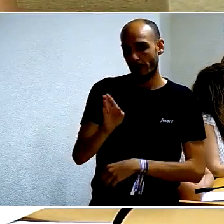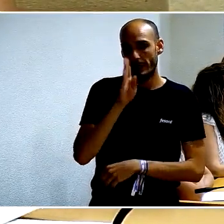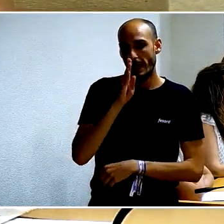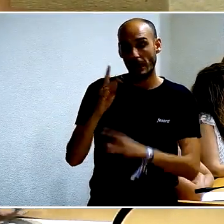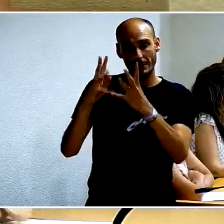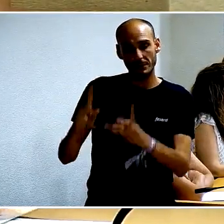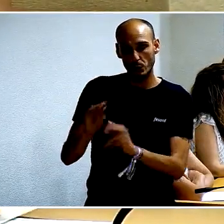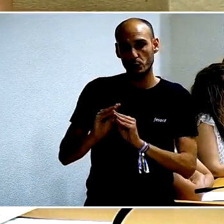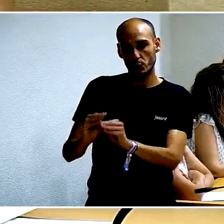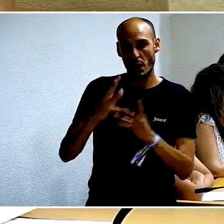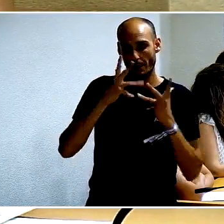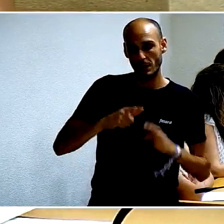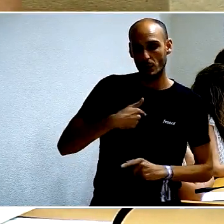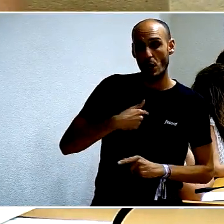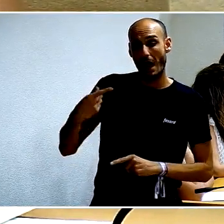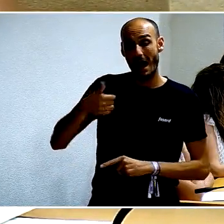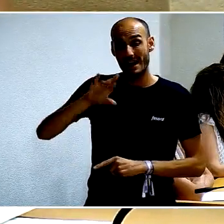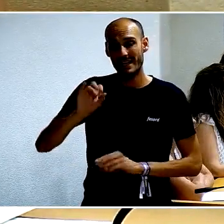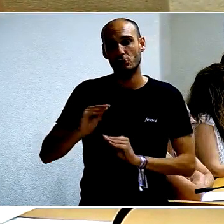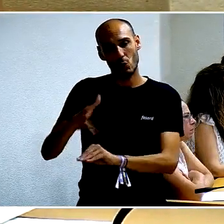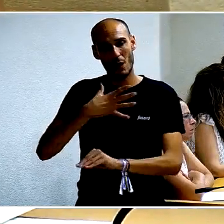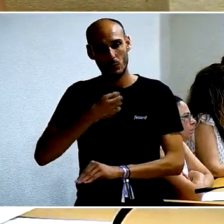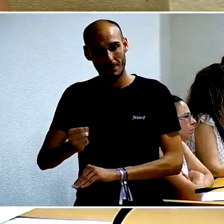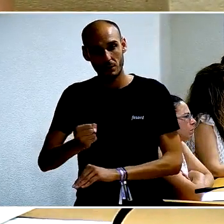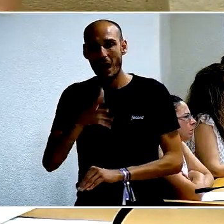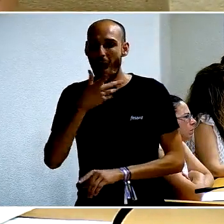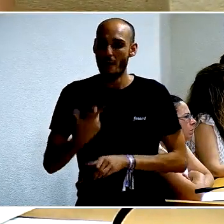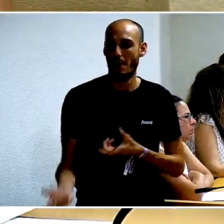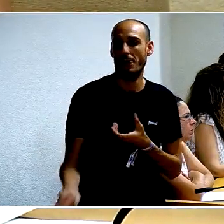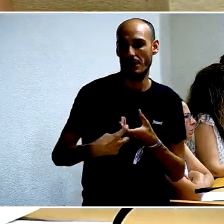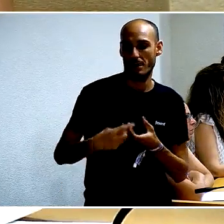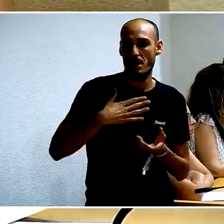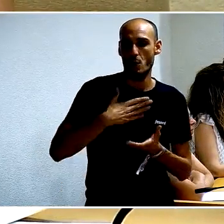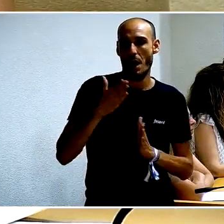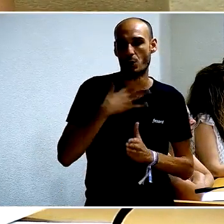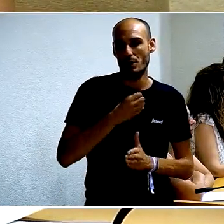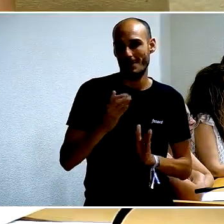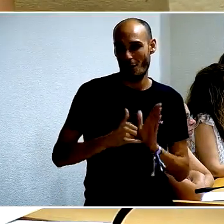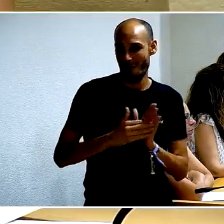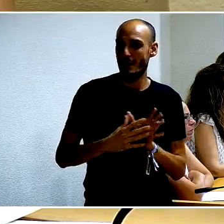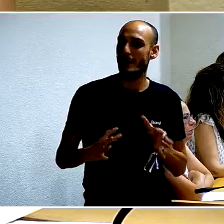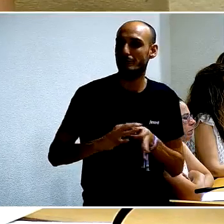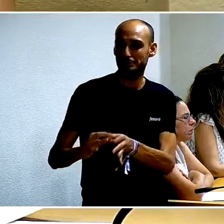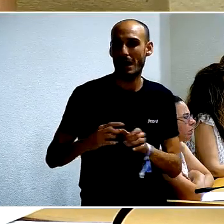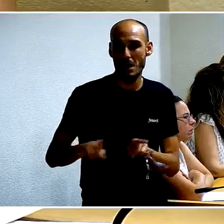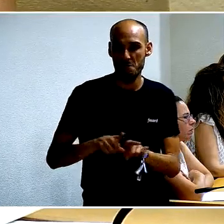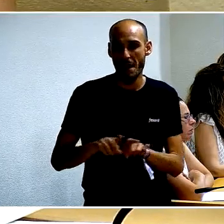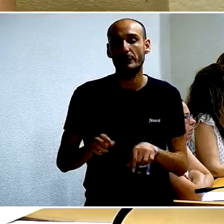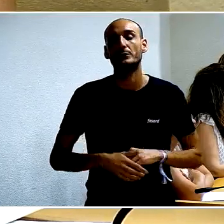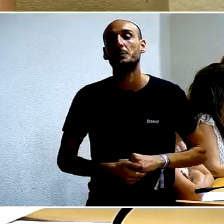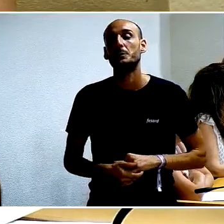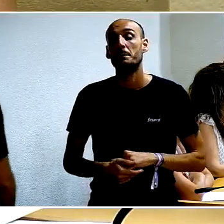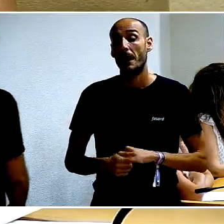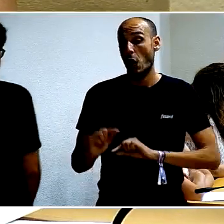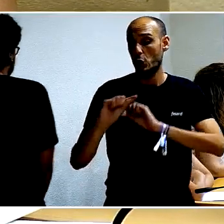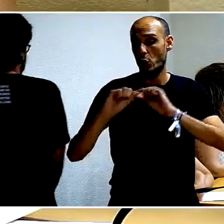Daires són els seus ajuntaments i ara s'agermanen amb un ajuntament de València. Podem establir en el marc d'aquest conveni